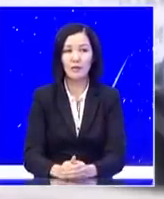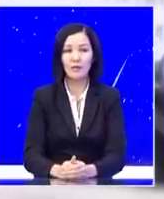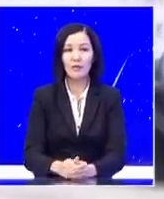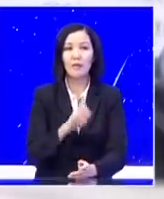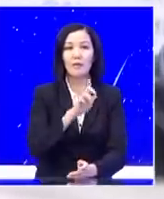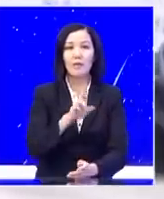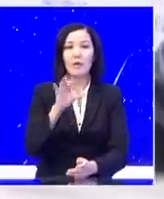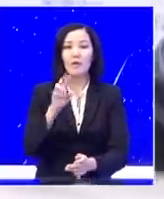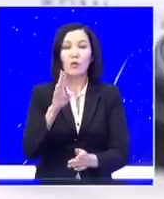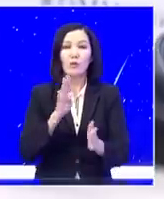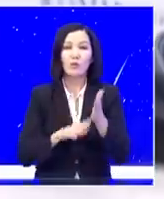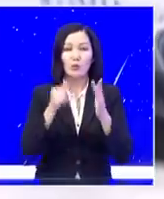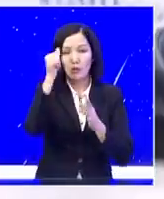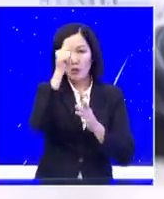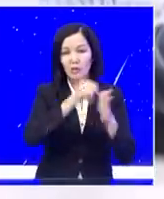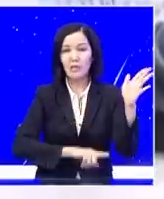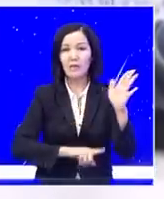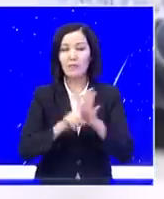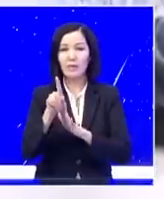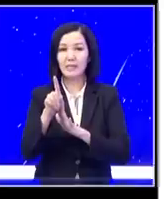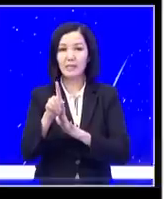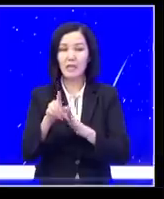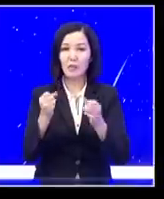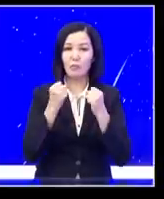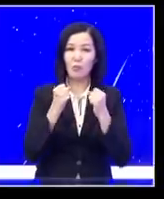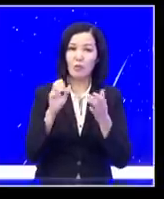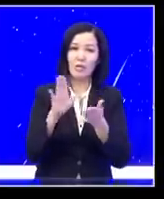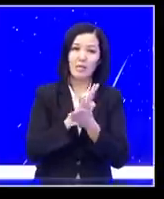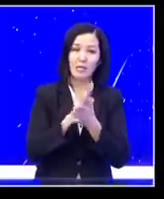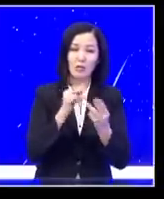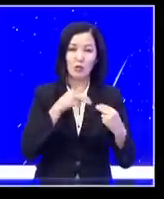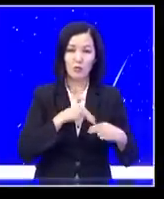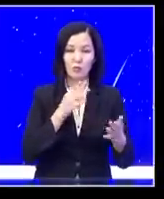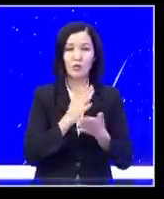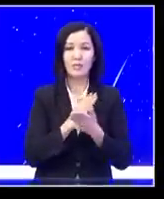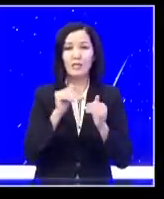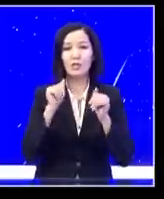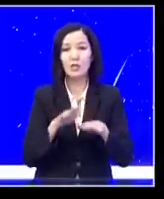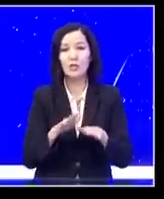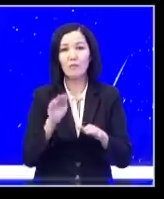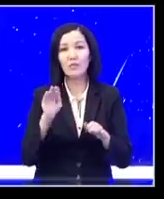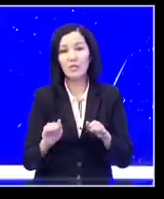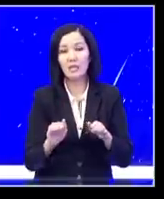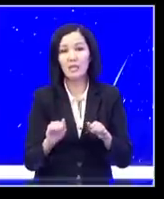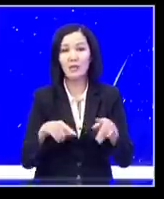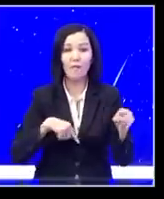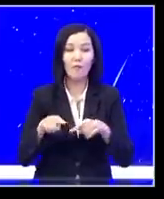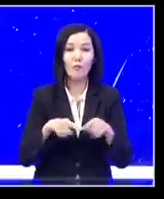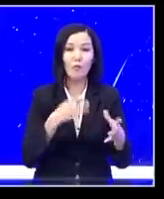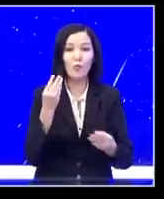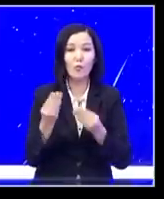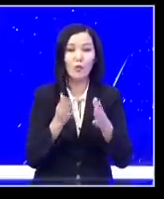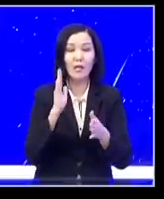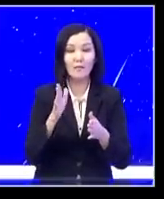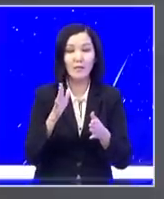Бейсен Құранбек сонау 90 жылдардың басында алдымен спорт газетінде еңбек етті. Ол шешім оның бала кезіндегі футболшы боламын деген